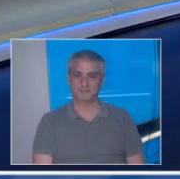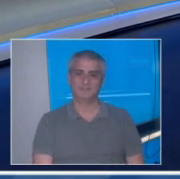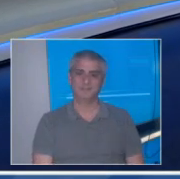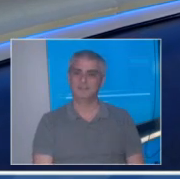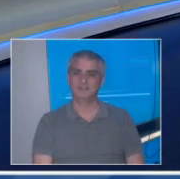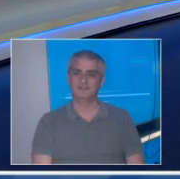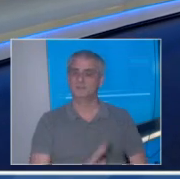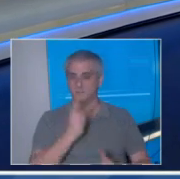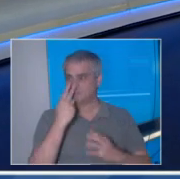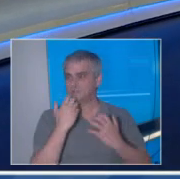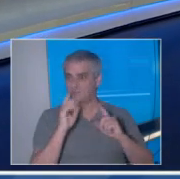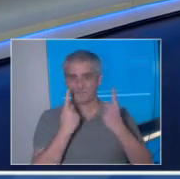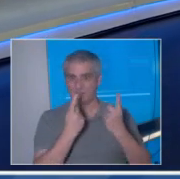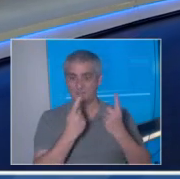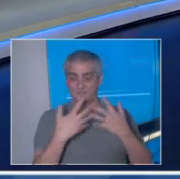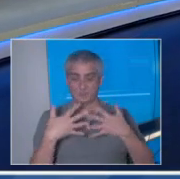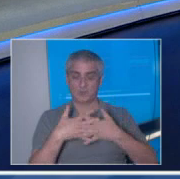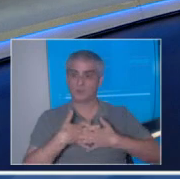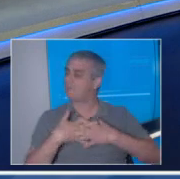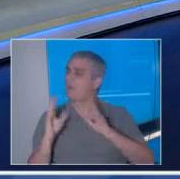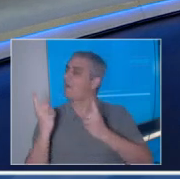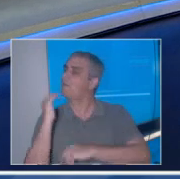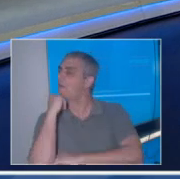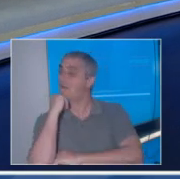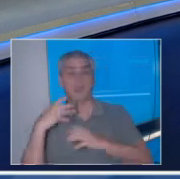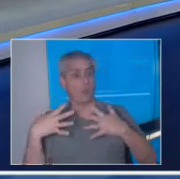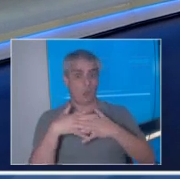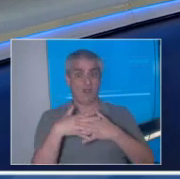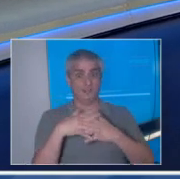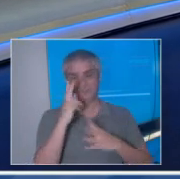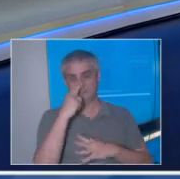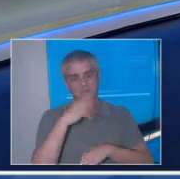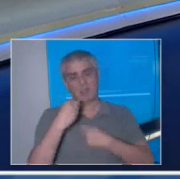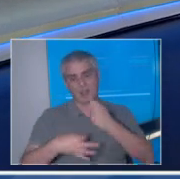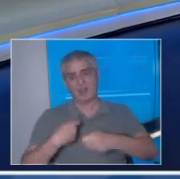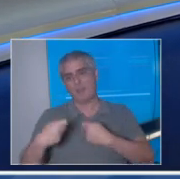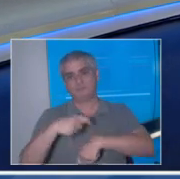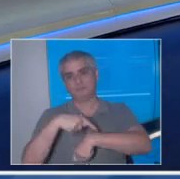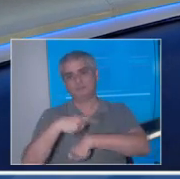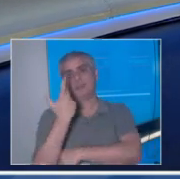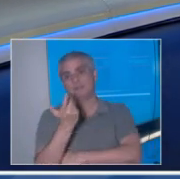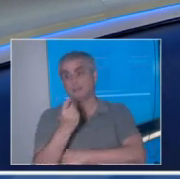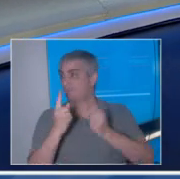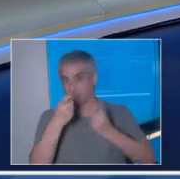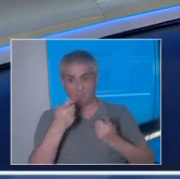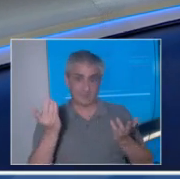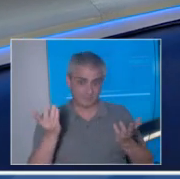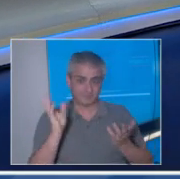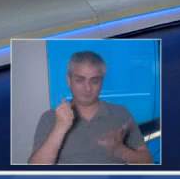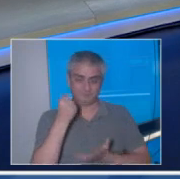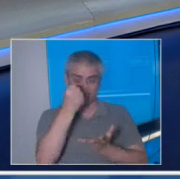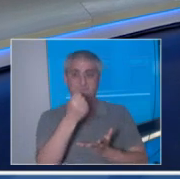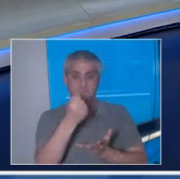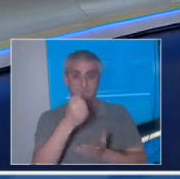בואו נספר מה קרה פה, אז בעצם הקואליציה... מה קרה? הקואליציה ניסתה למשוך זמן, פה במקרה הזה זה על